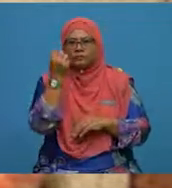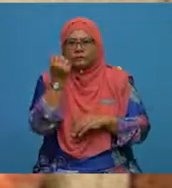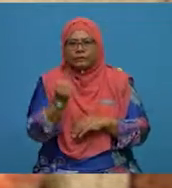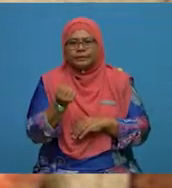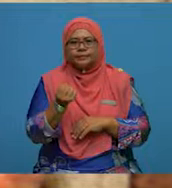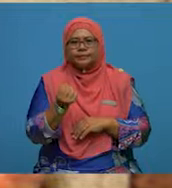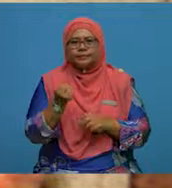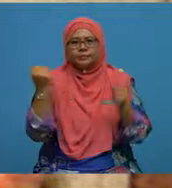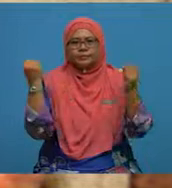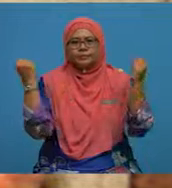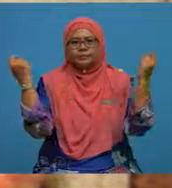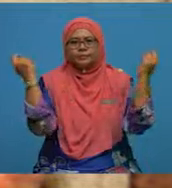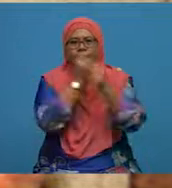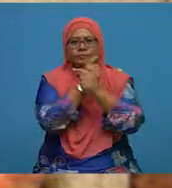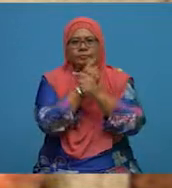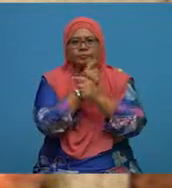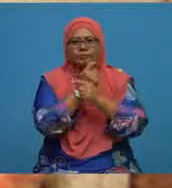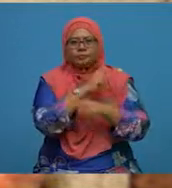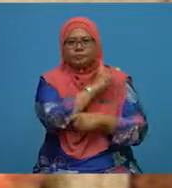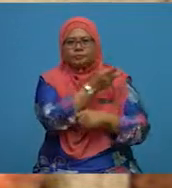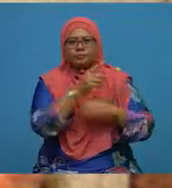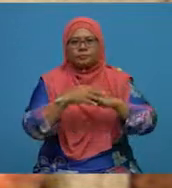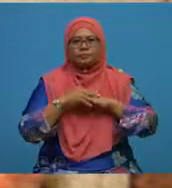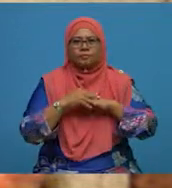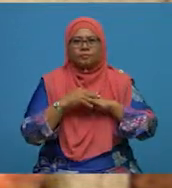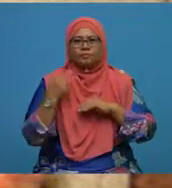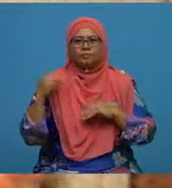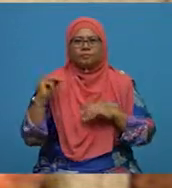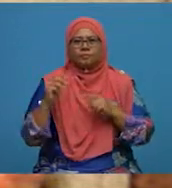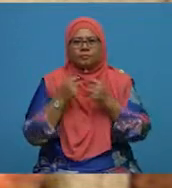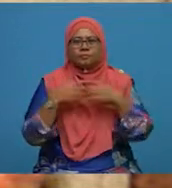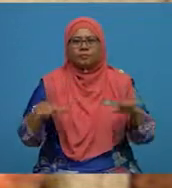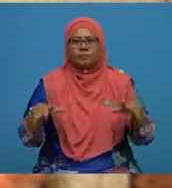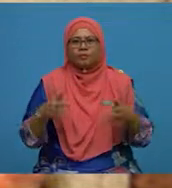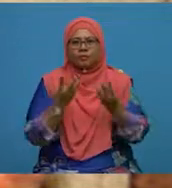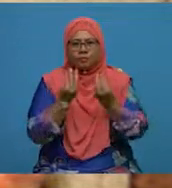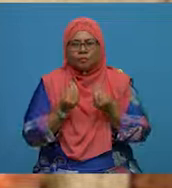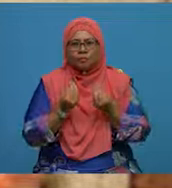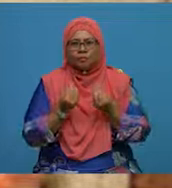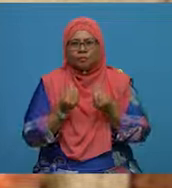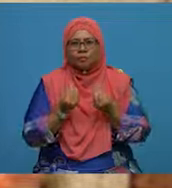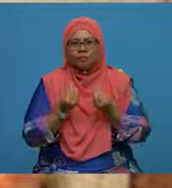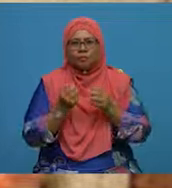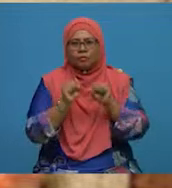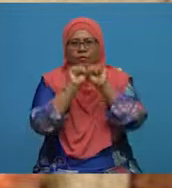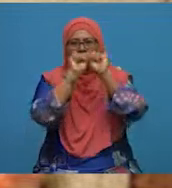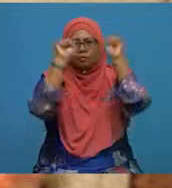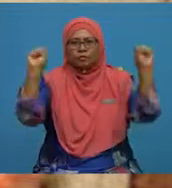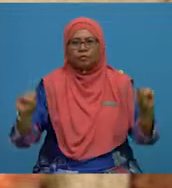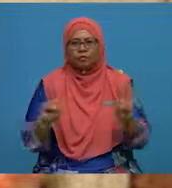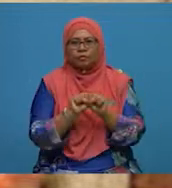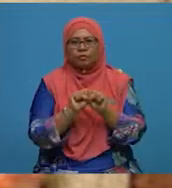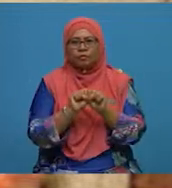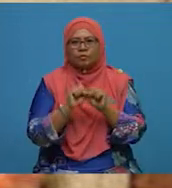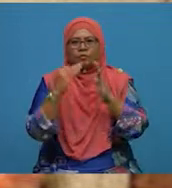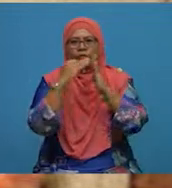menentang penjajah British. Mereka telah menuntut sistem berparlimen sepenuhnya tetapi